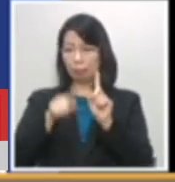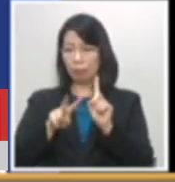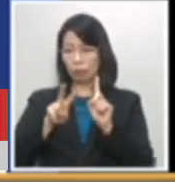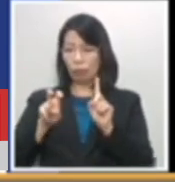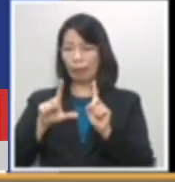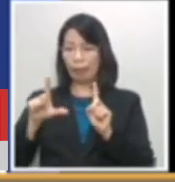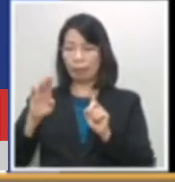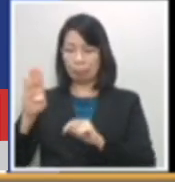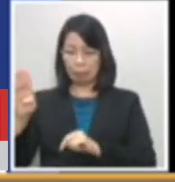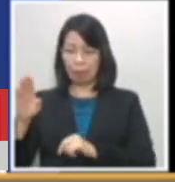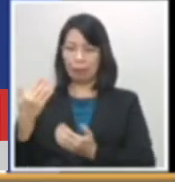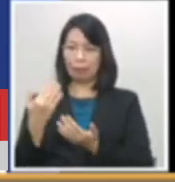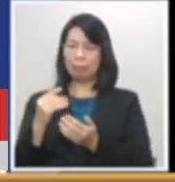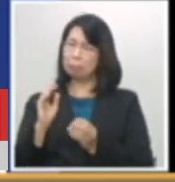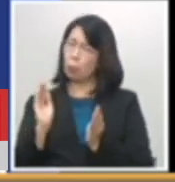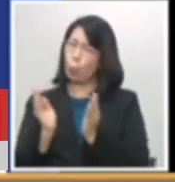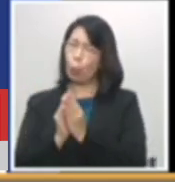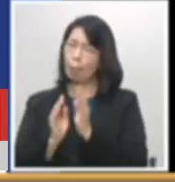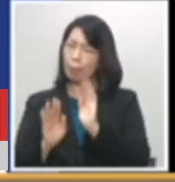เป็น